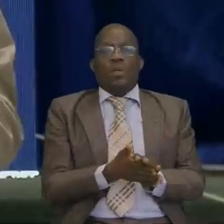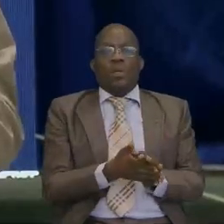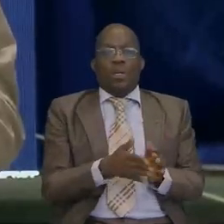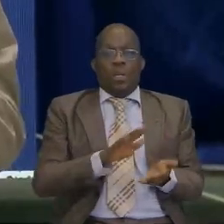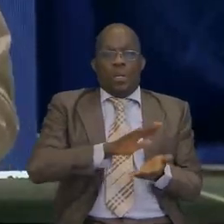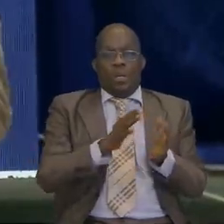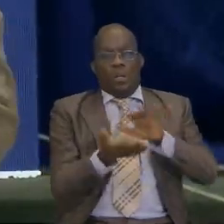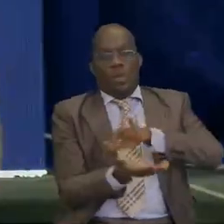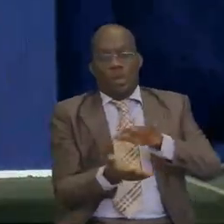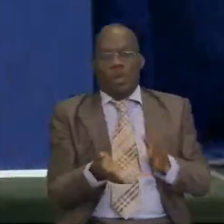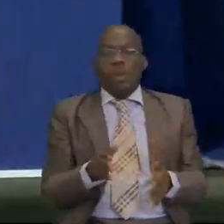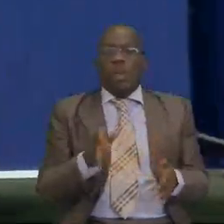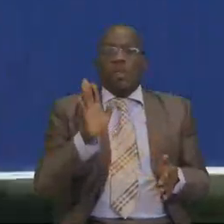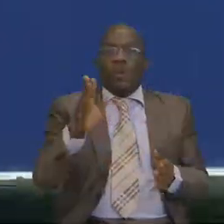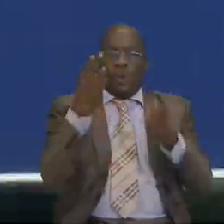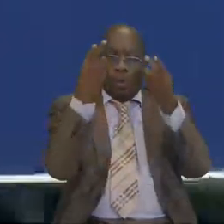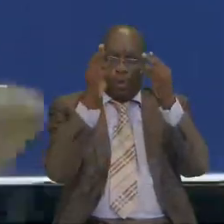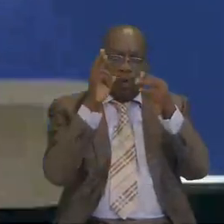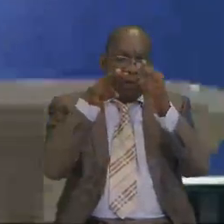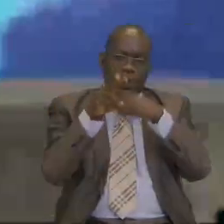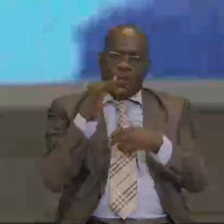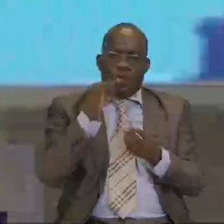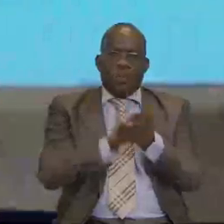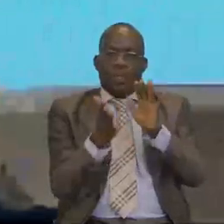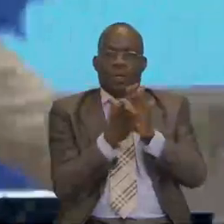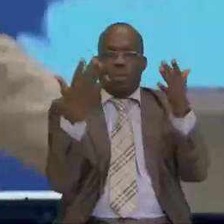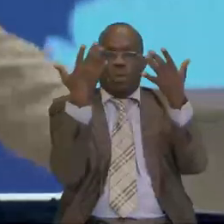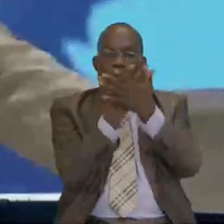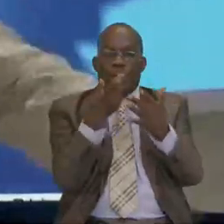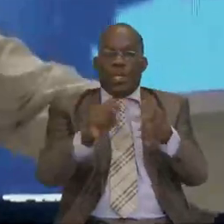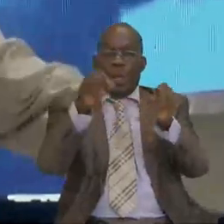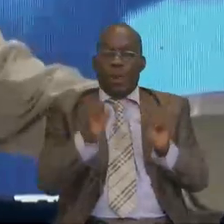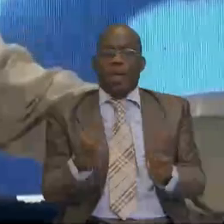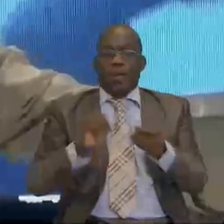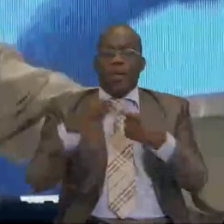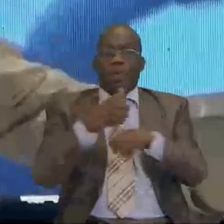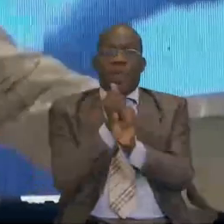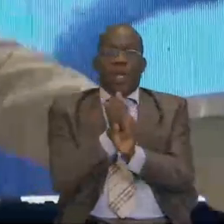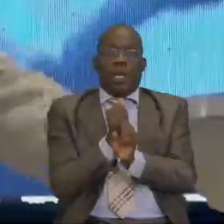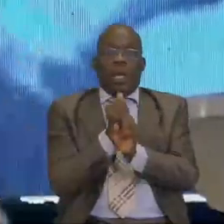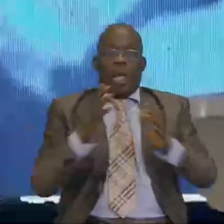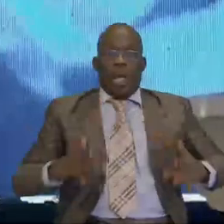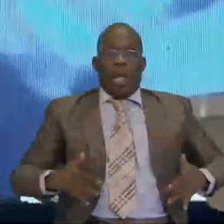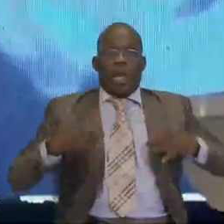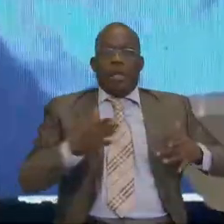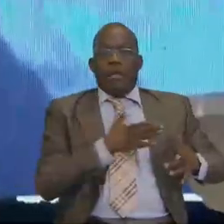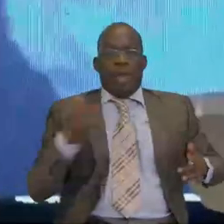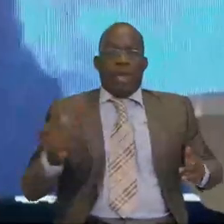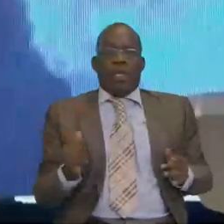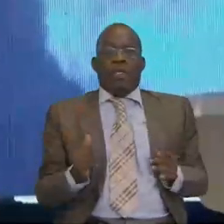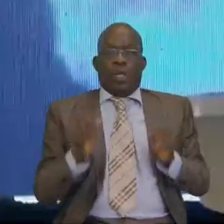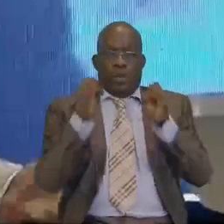s'endormir. Ta vision est en train de s'affaiblir. Et la puissance pour rendre et ramener à la